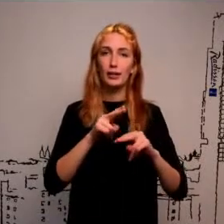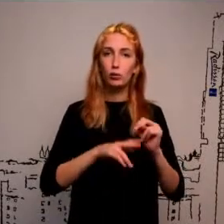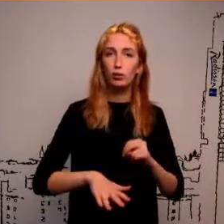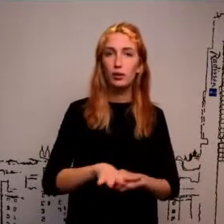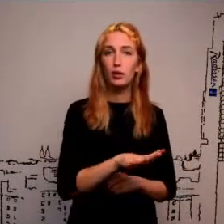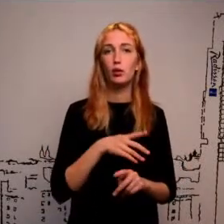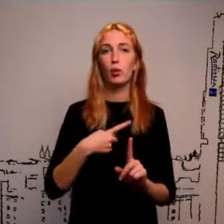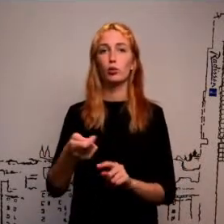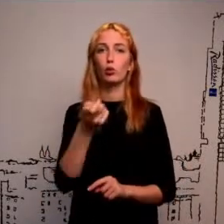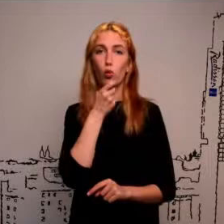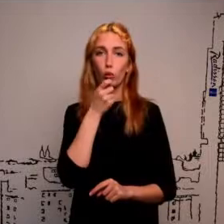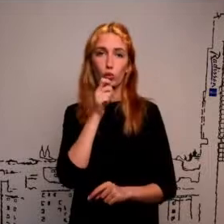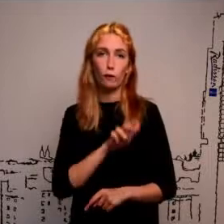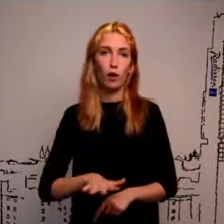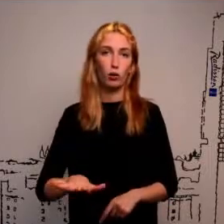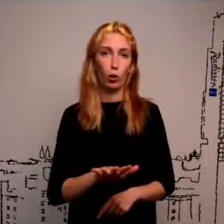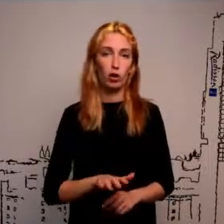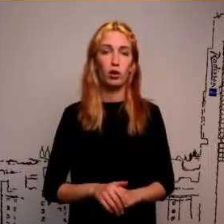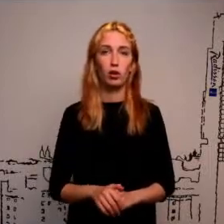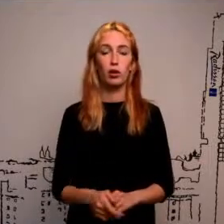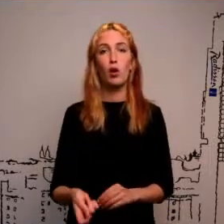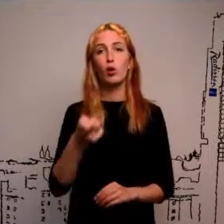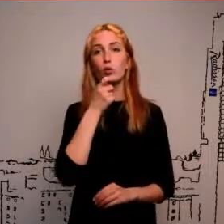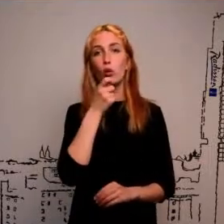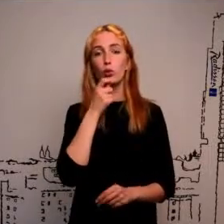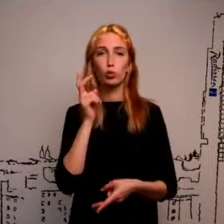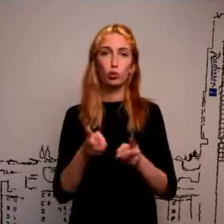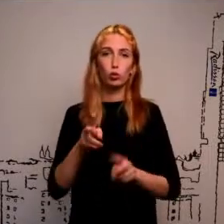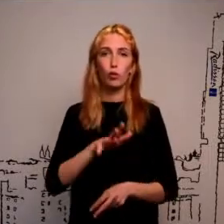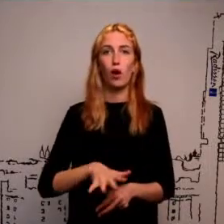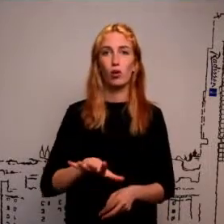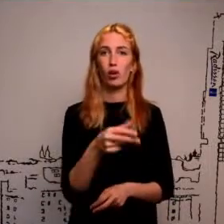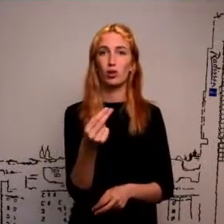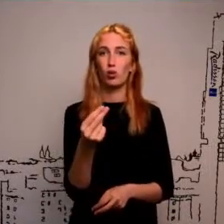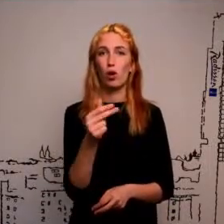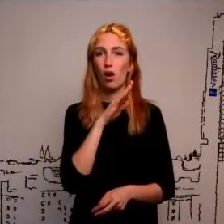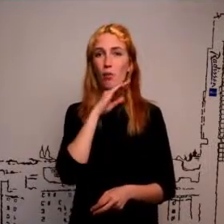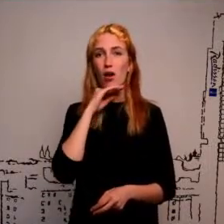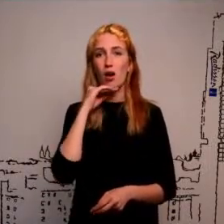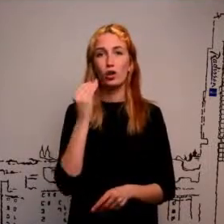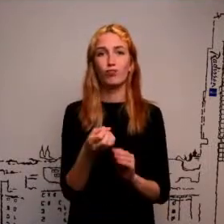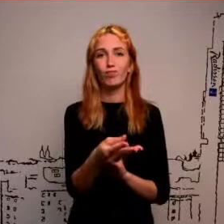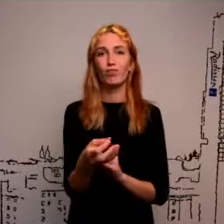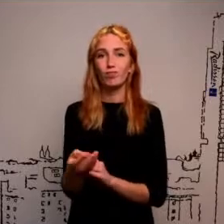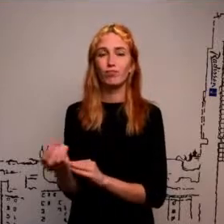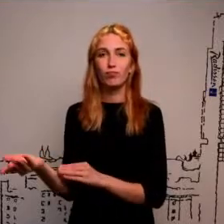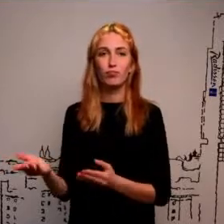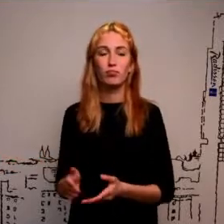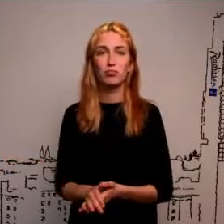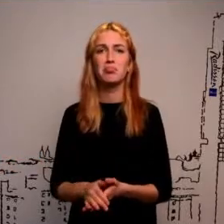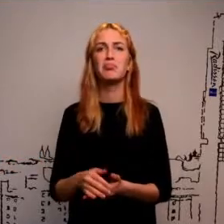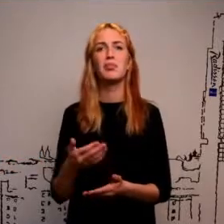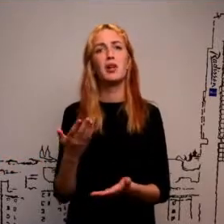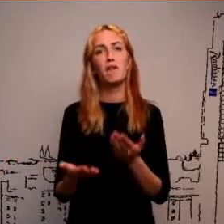ka toitlustusvaldkond. Et toitlustusvaldkonnas liigub palju sularaha, et lihtsalt sealt on võib-olla kergem